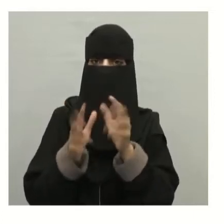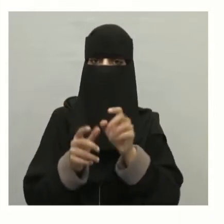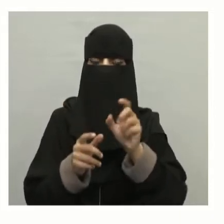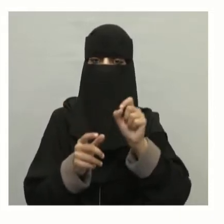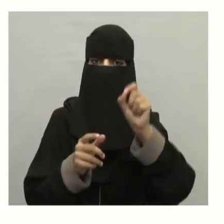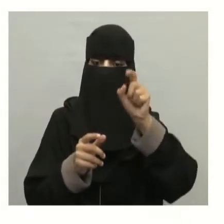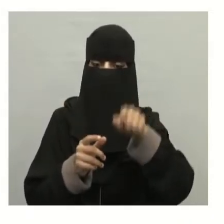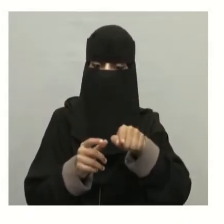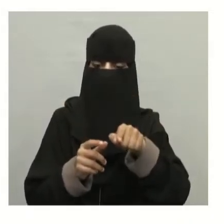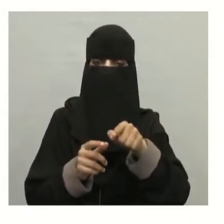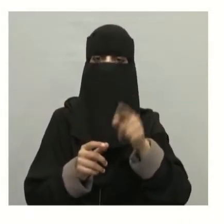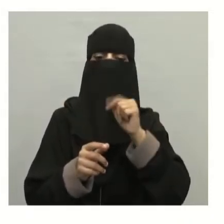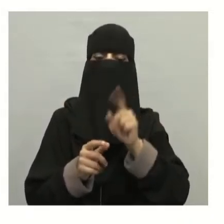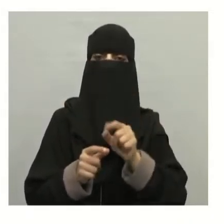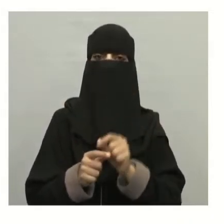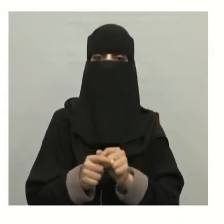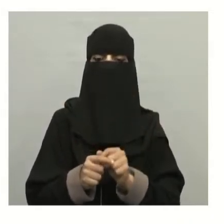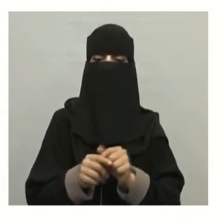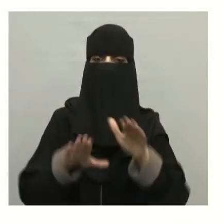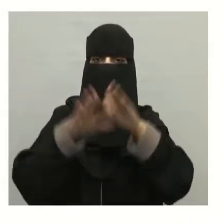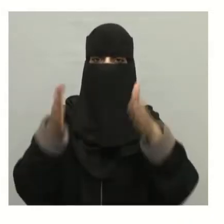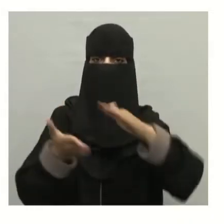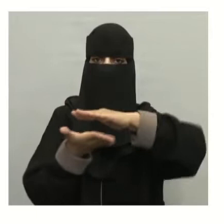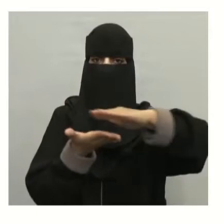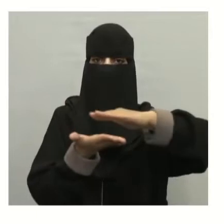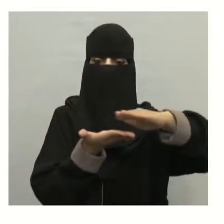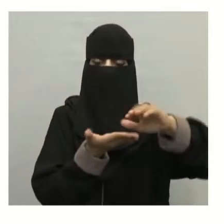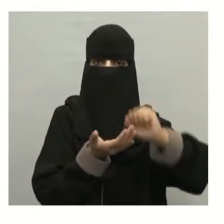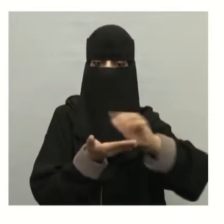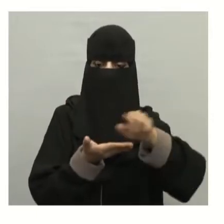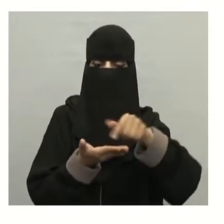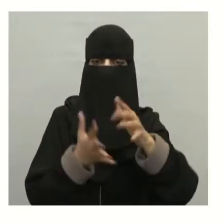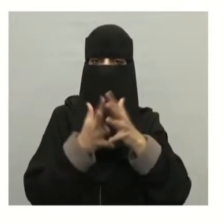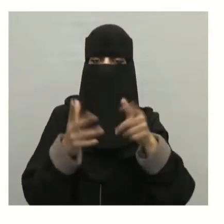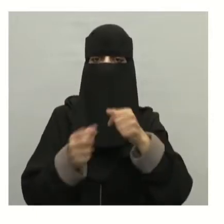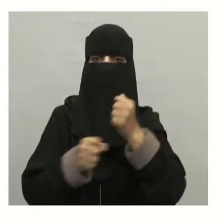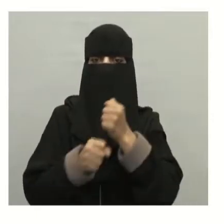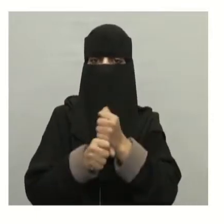إلى التنظيف اليومي. أسطح المطبخ